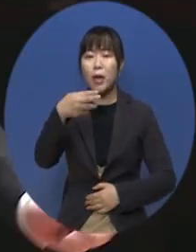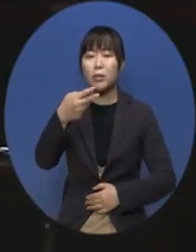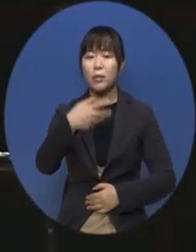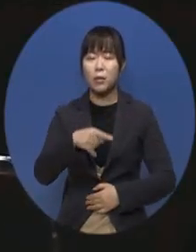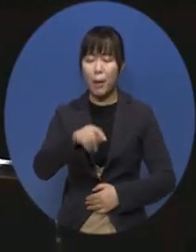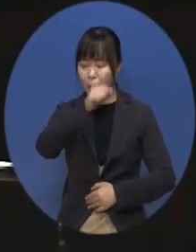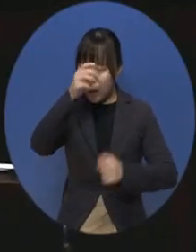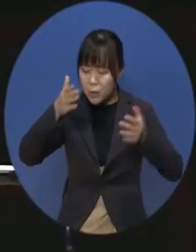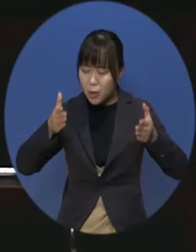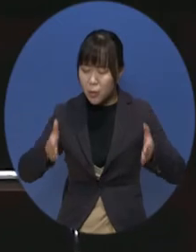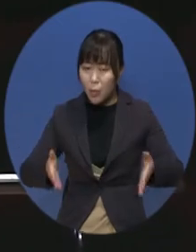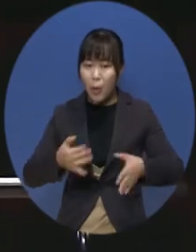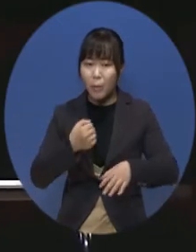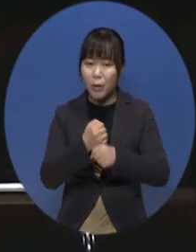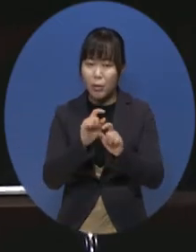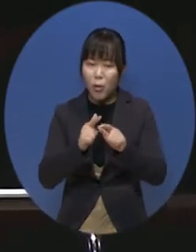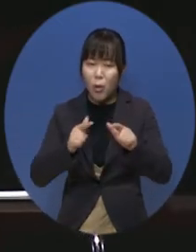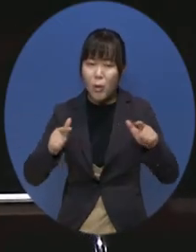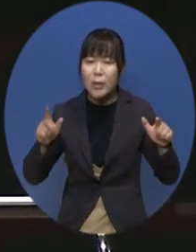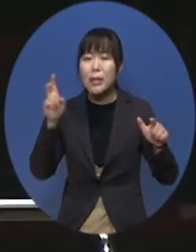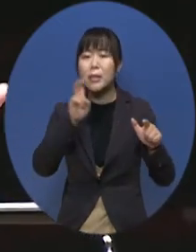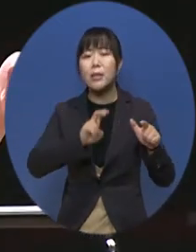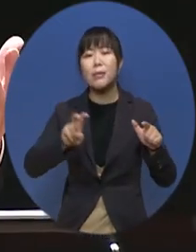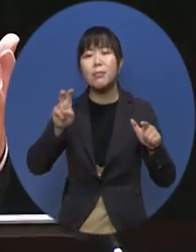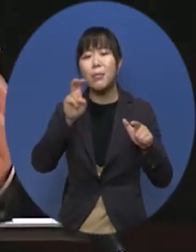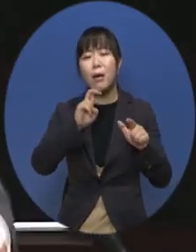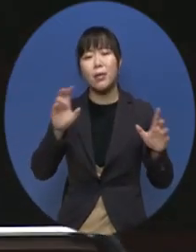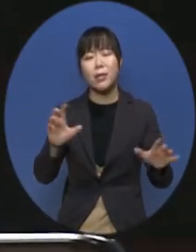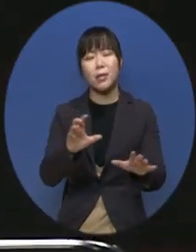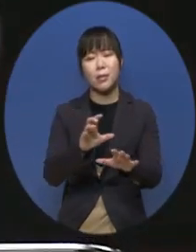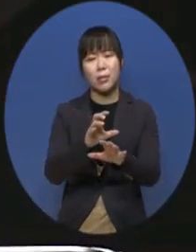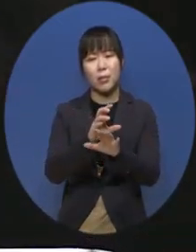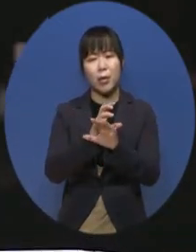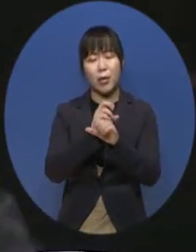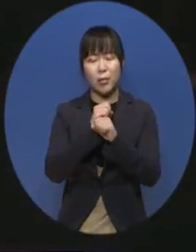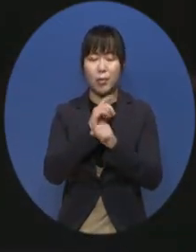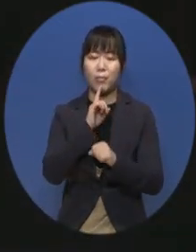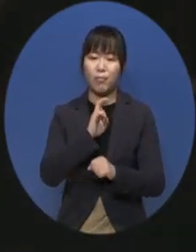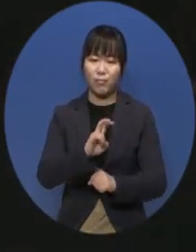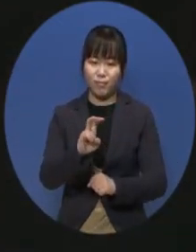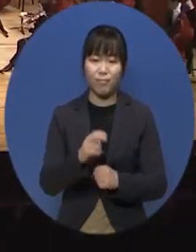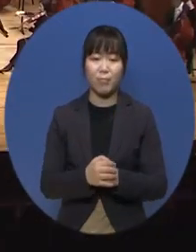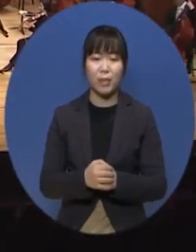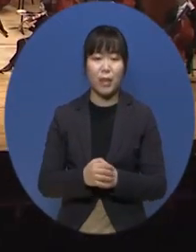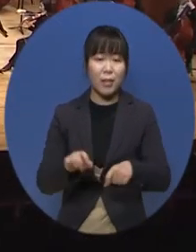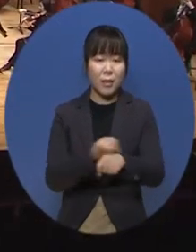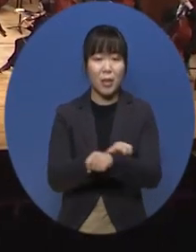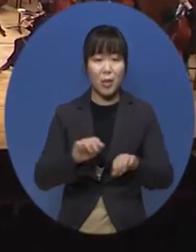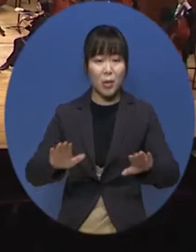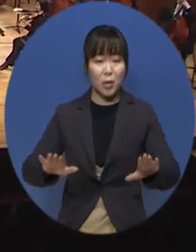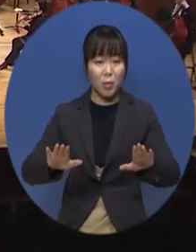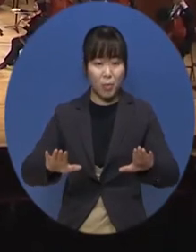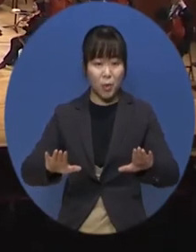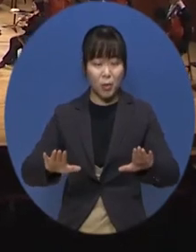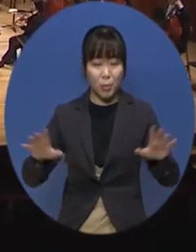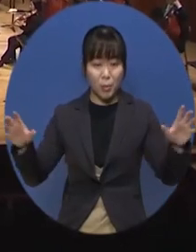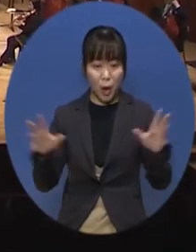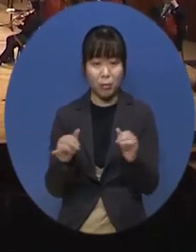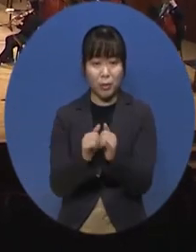걸쳐 구사한 여러 음악 양식이 집약된 걸작입니다. 특별히 이번 공연의